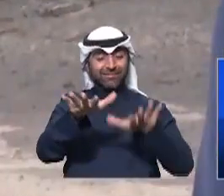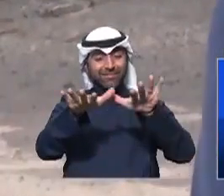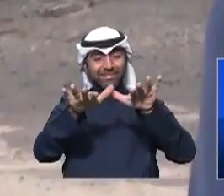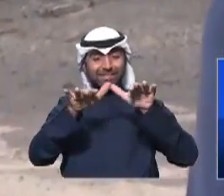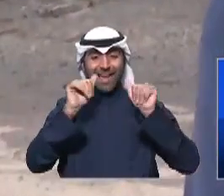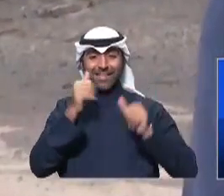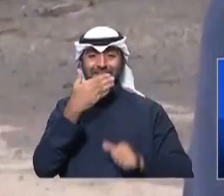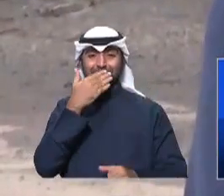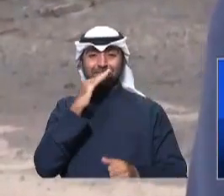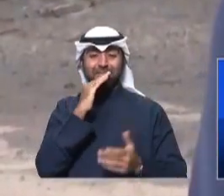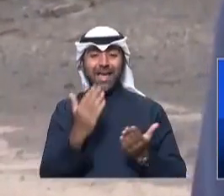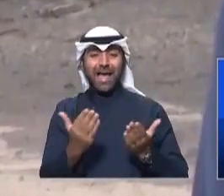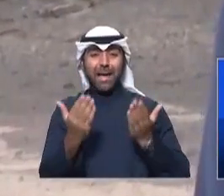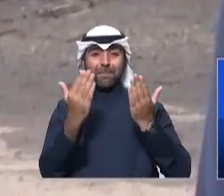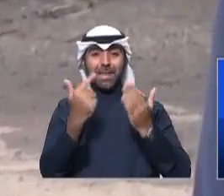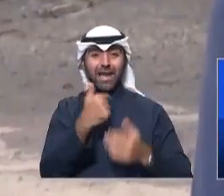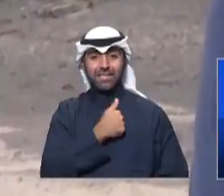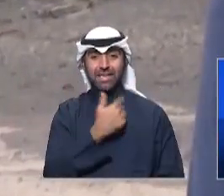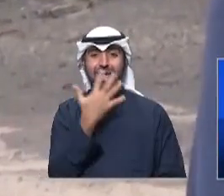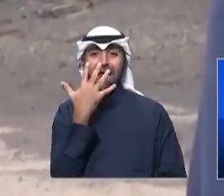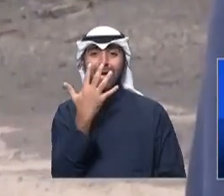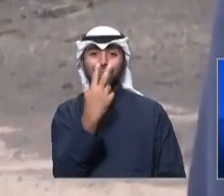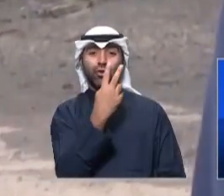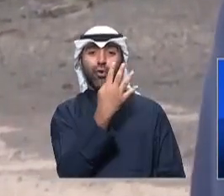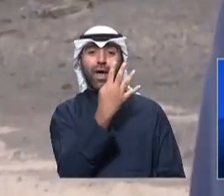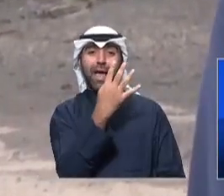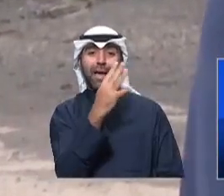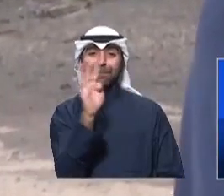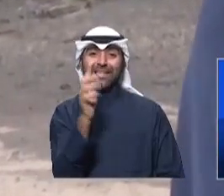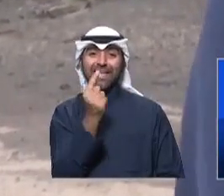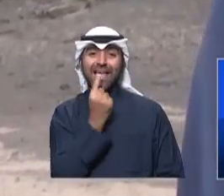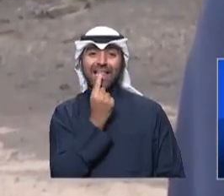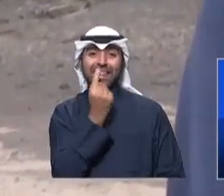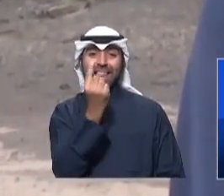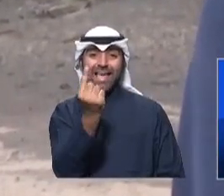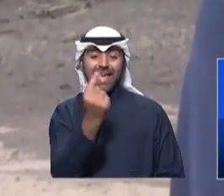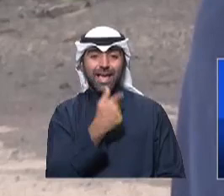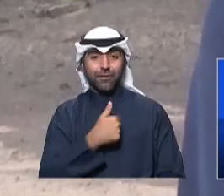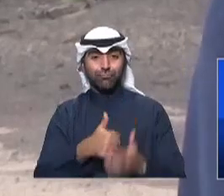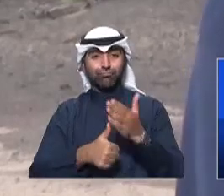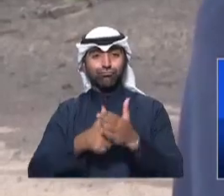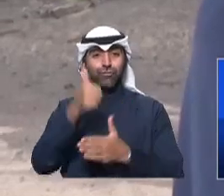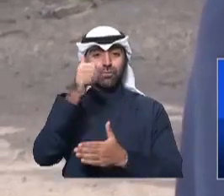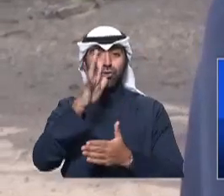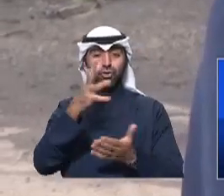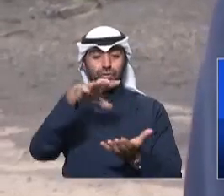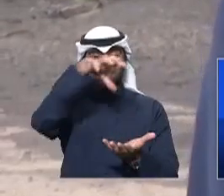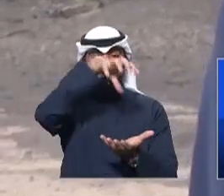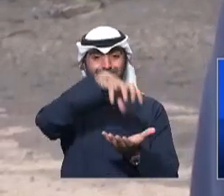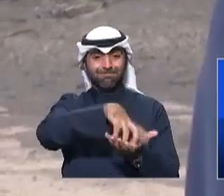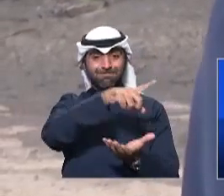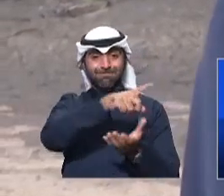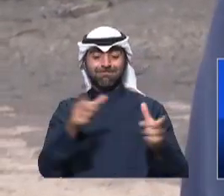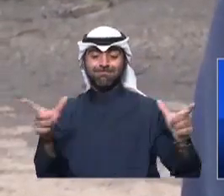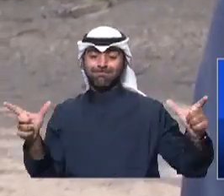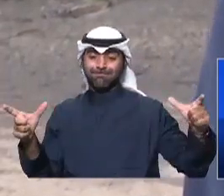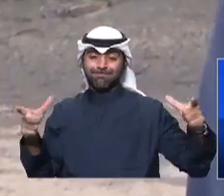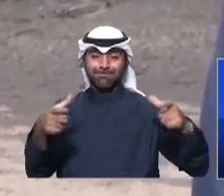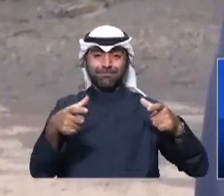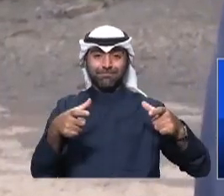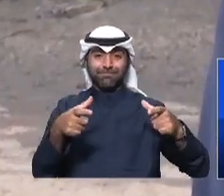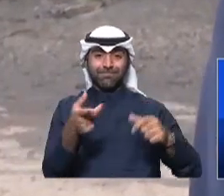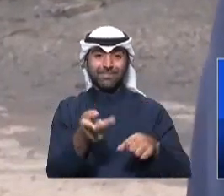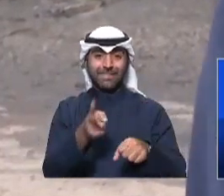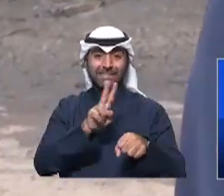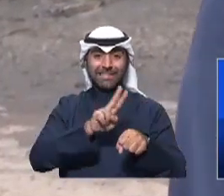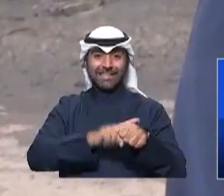بعد 45 دقيقة بفضل الله سبحانه وتعالى تمكنا من عزل المصنع الرئيسي عن الحريق اللي موجود اللي هو كان